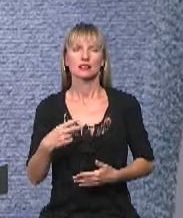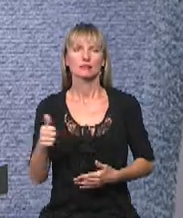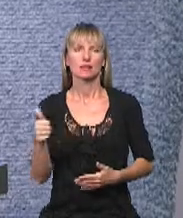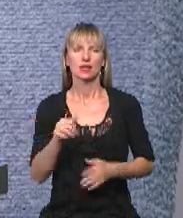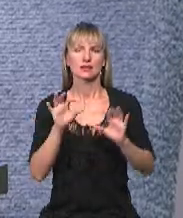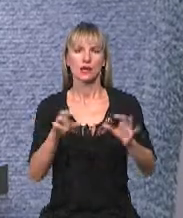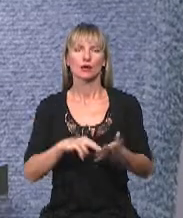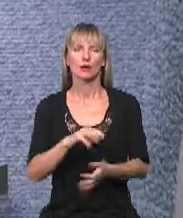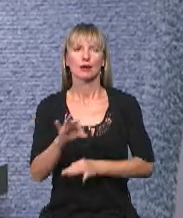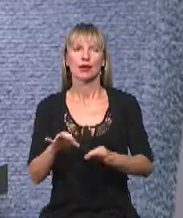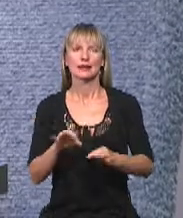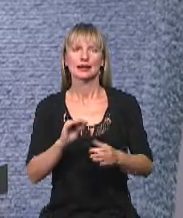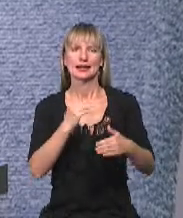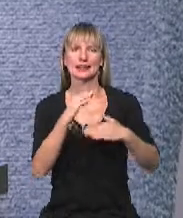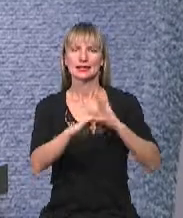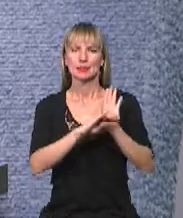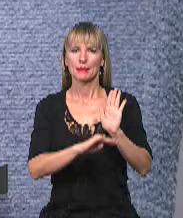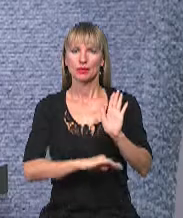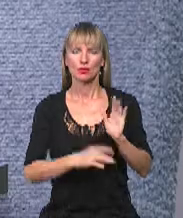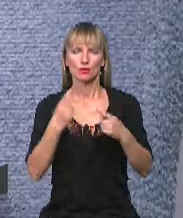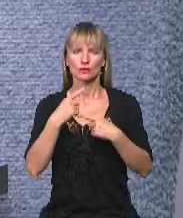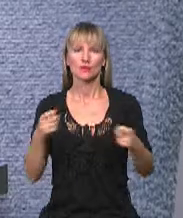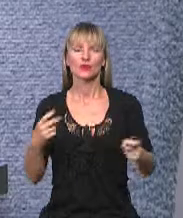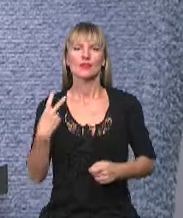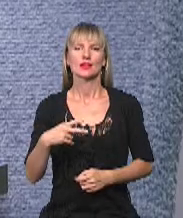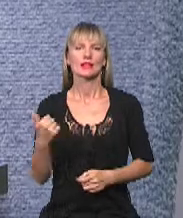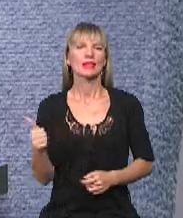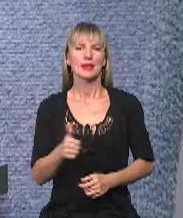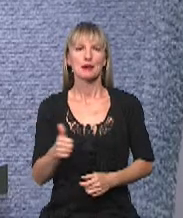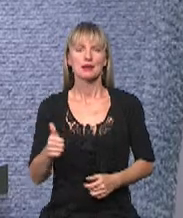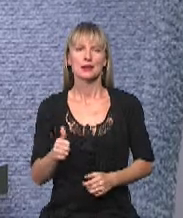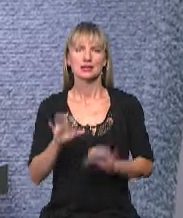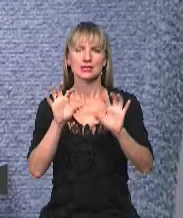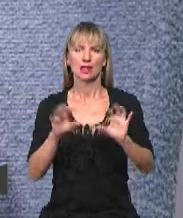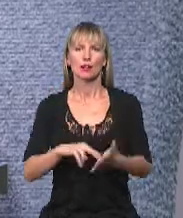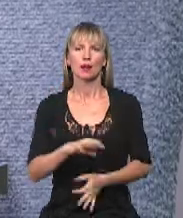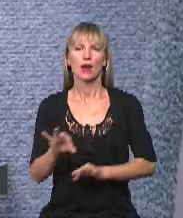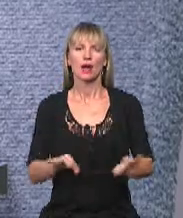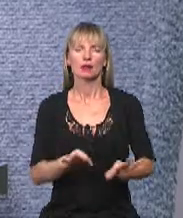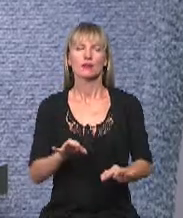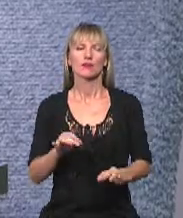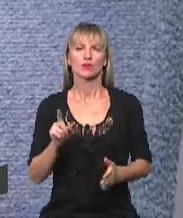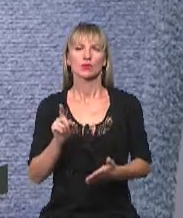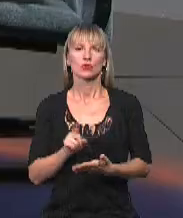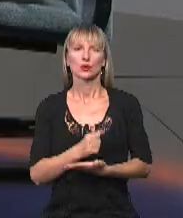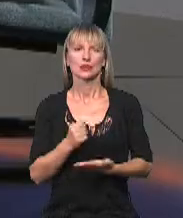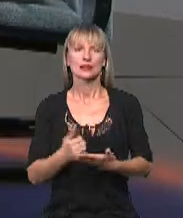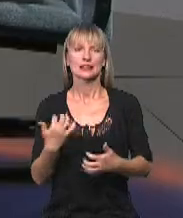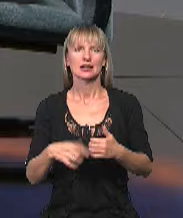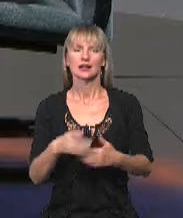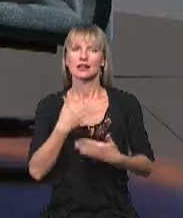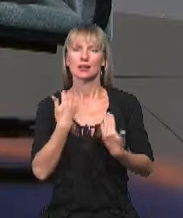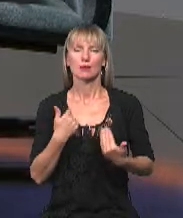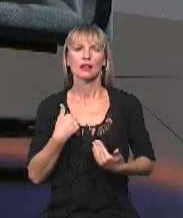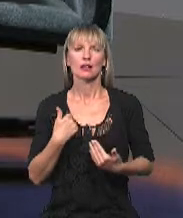пріоритетних законопроєктів, список озвучили з 20 найперших законопроєктів, які мають стати законами. Серед них нема